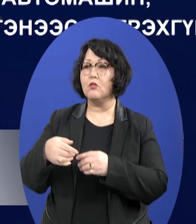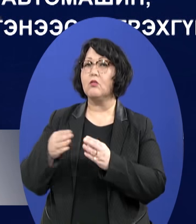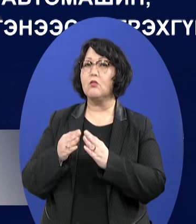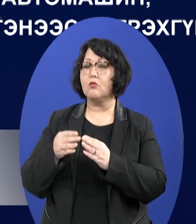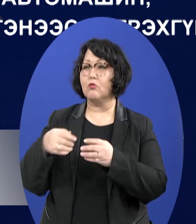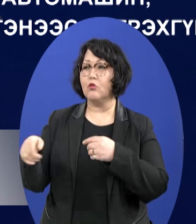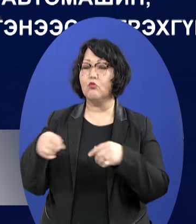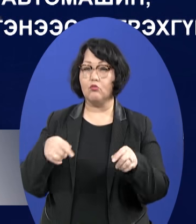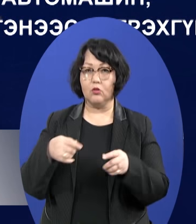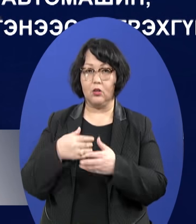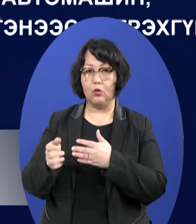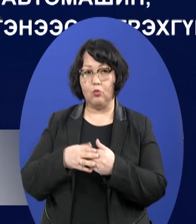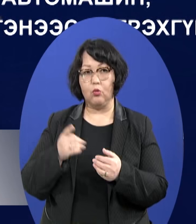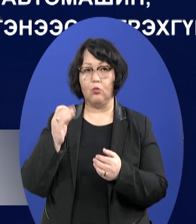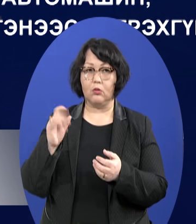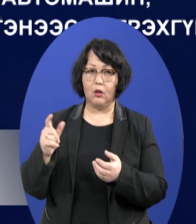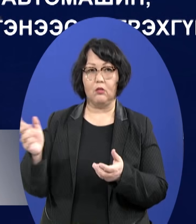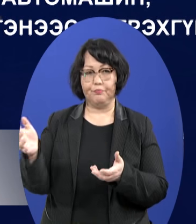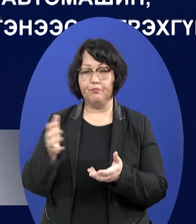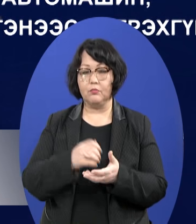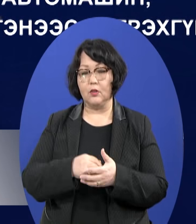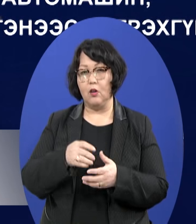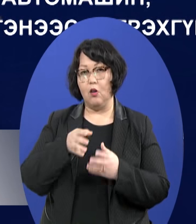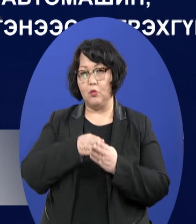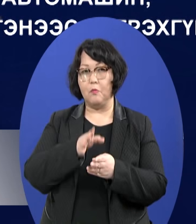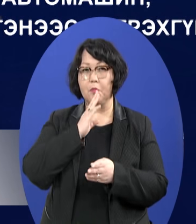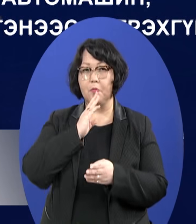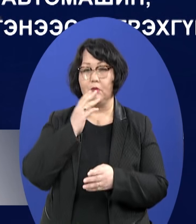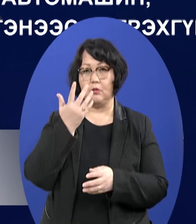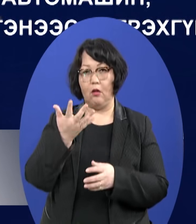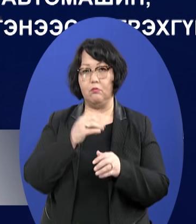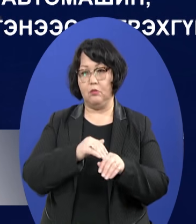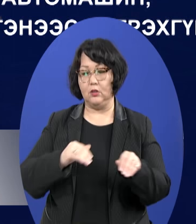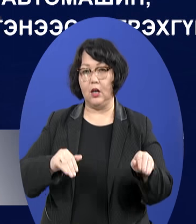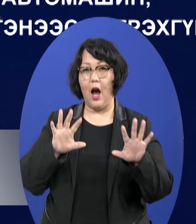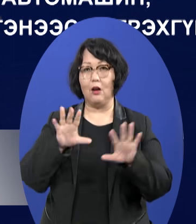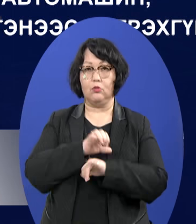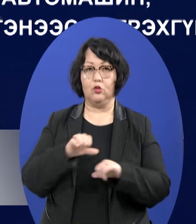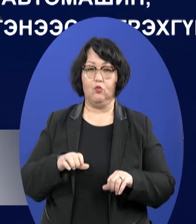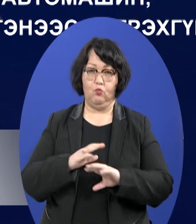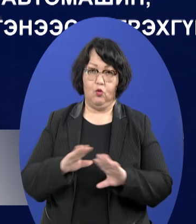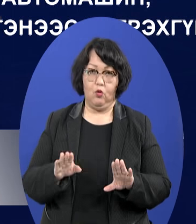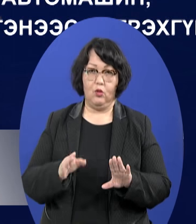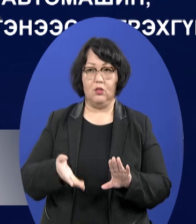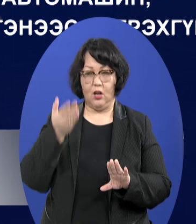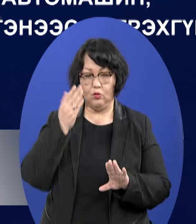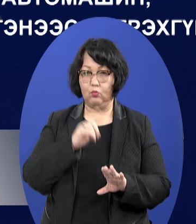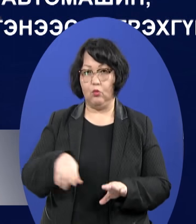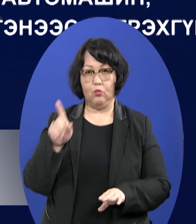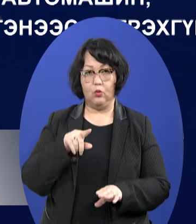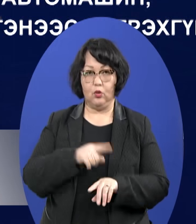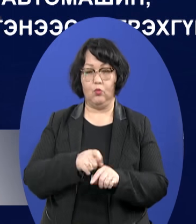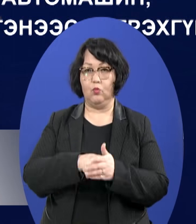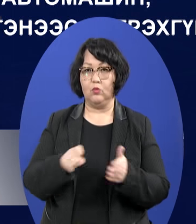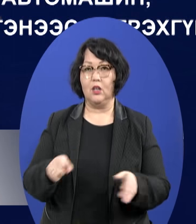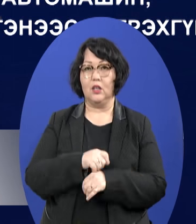хутгаар үйлчлүүлэх. Оршуулган ажилд оролцох бол 5 автомашин 10 иргэнээс хэтрэхгүй байхаар журамлжээ. Мөн хугацаанд иргэд